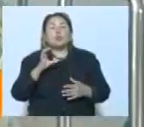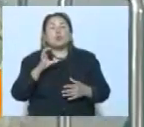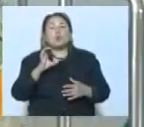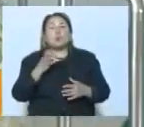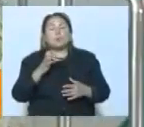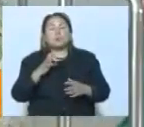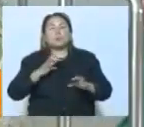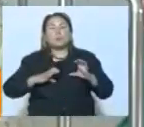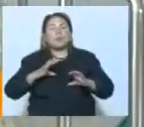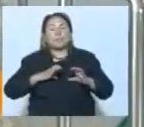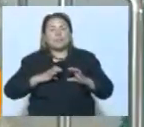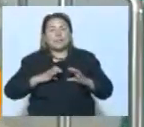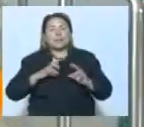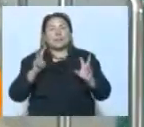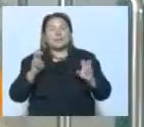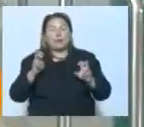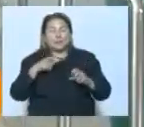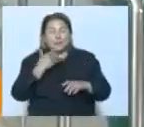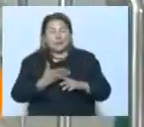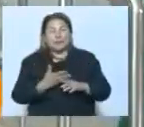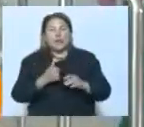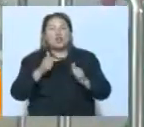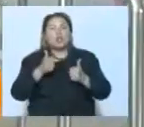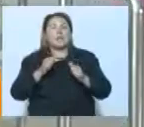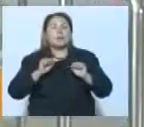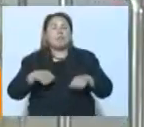университет бізге көп жақсы мүмкіндік берді.